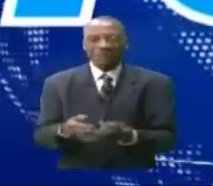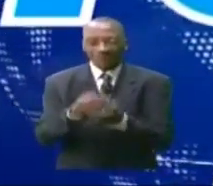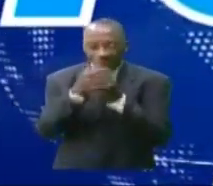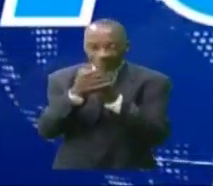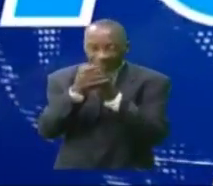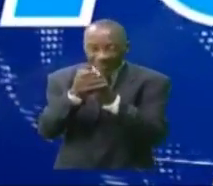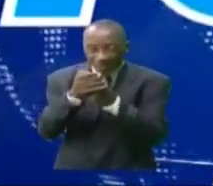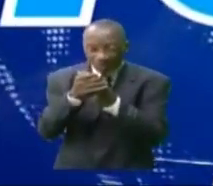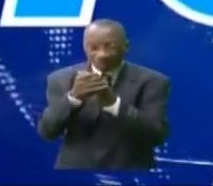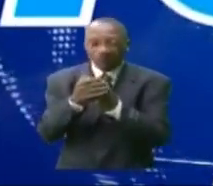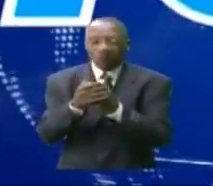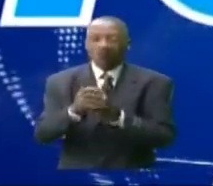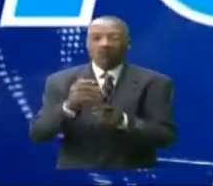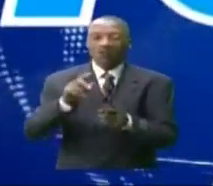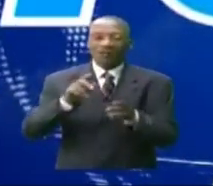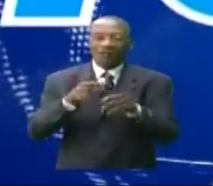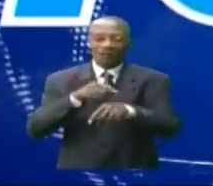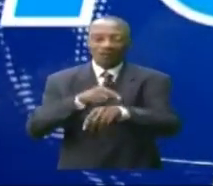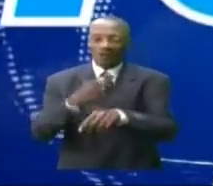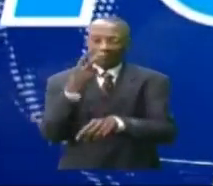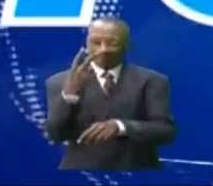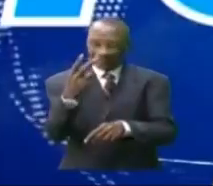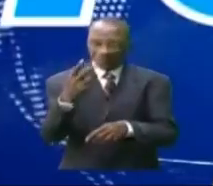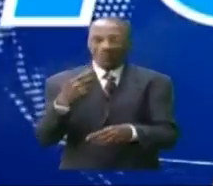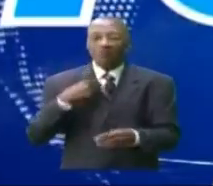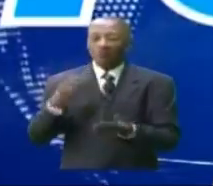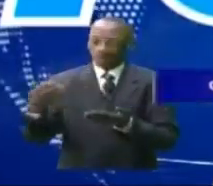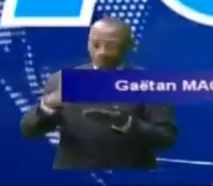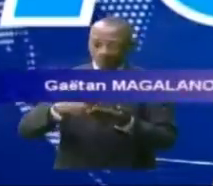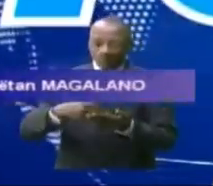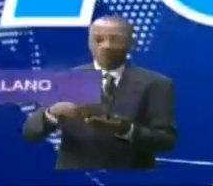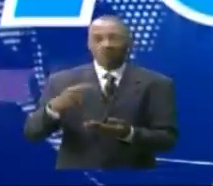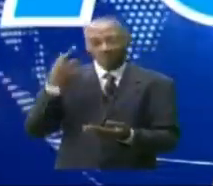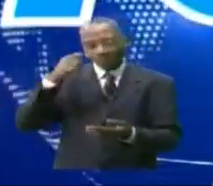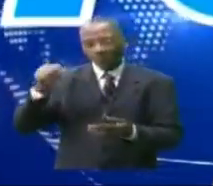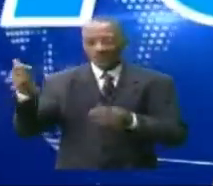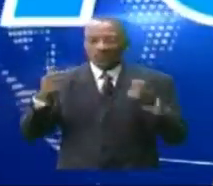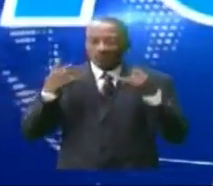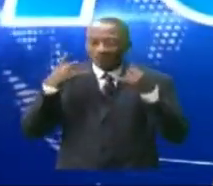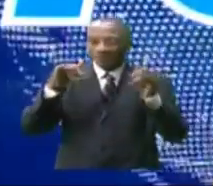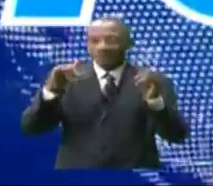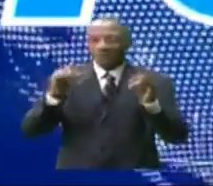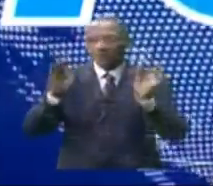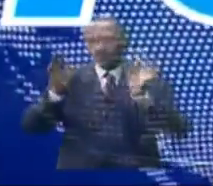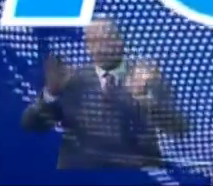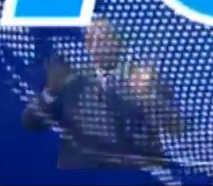Richard Kalala et Myriam Kianza. L'actualité revient dans moins d'une heure avec Françoise Bouila. N'hésitez surtout pas.